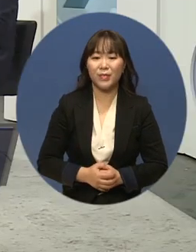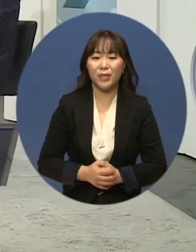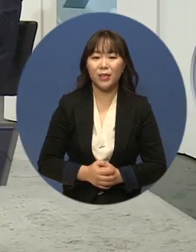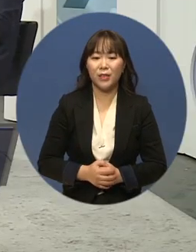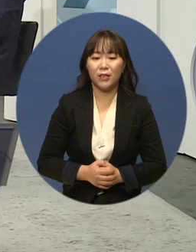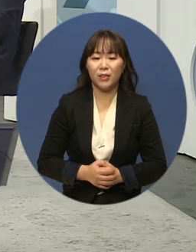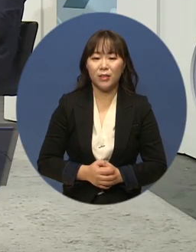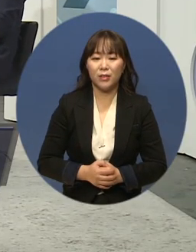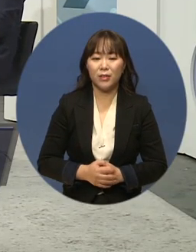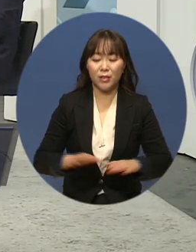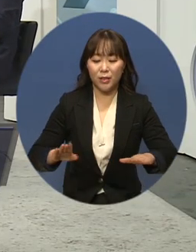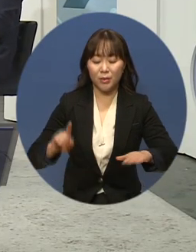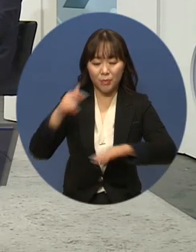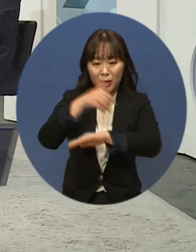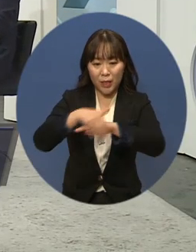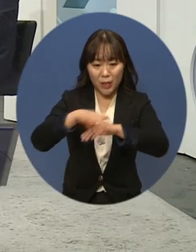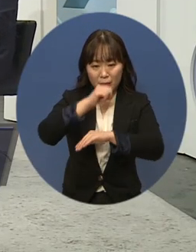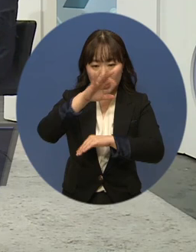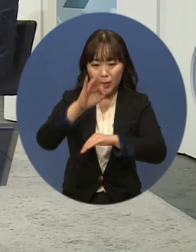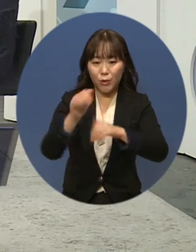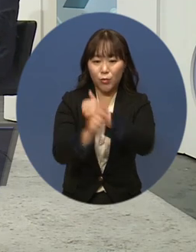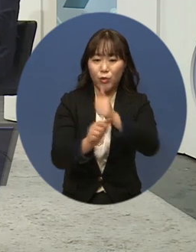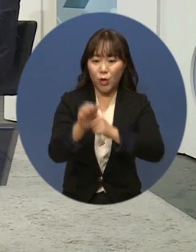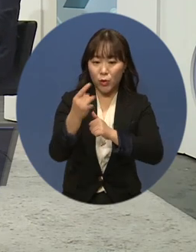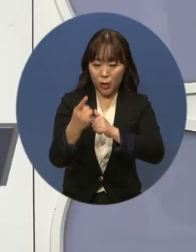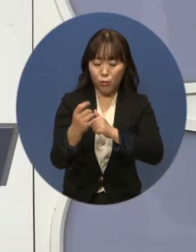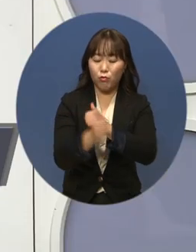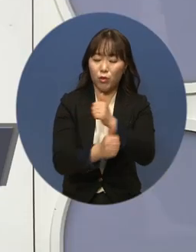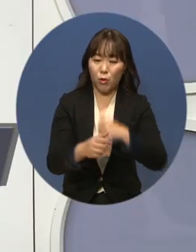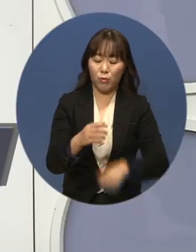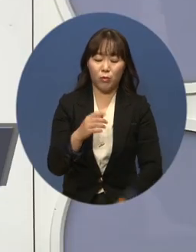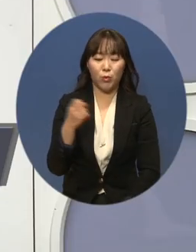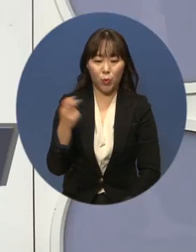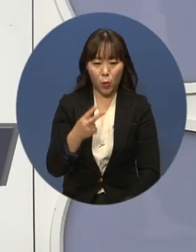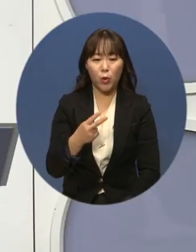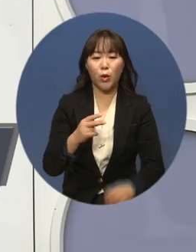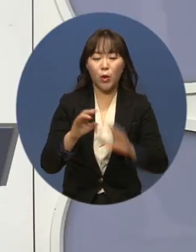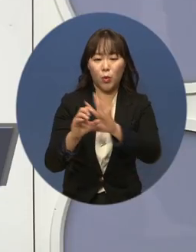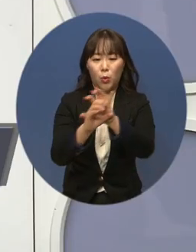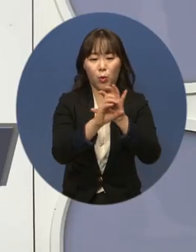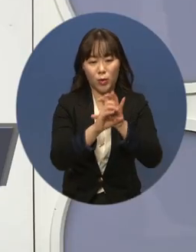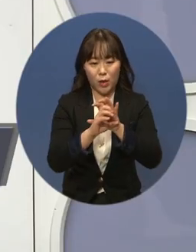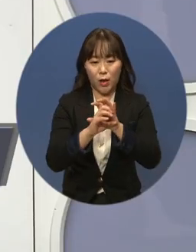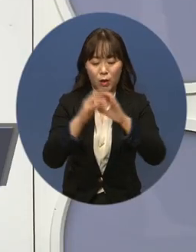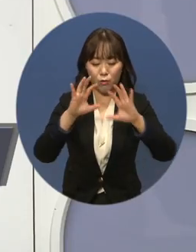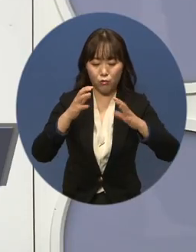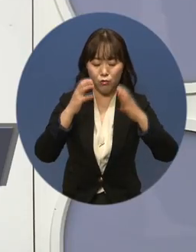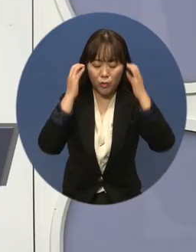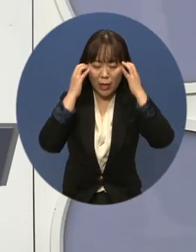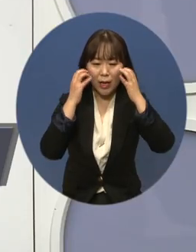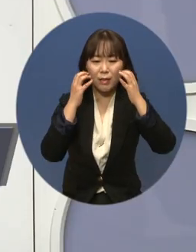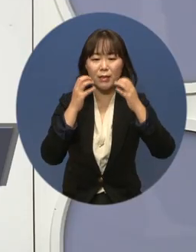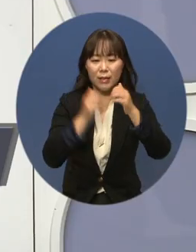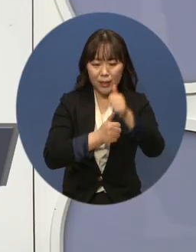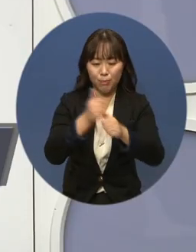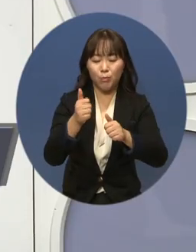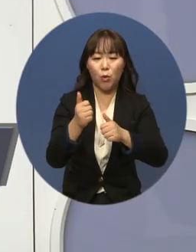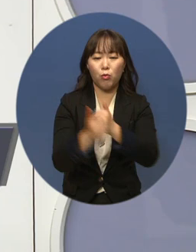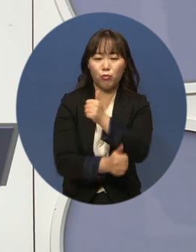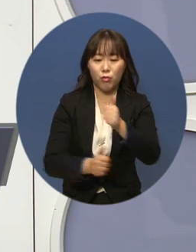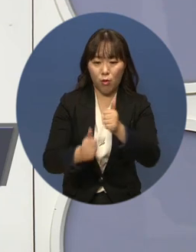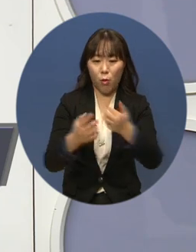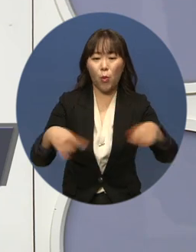뭐 기획재정위원회 위원이기도 하고요. 예. 코로나 국난 극복 이제 공동위원장을 맡고 있는데요.